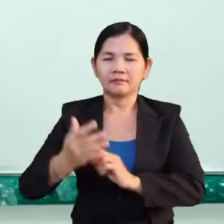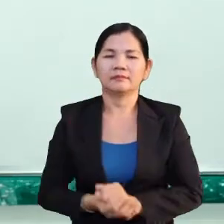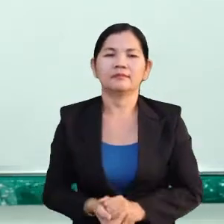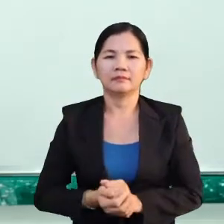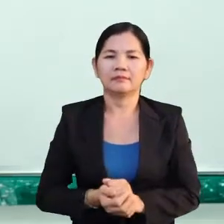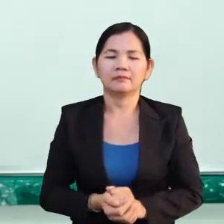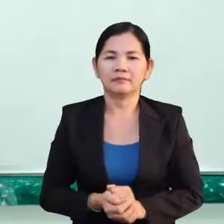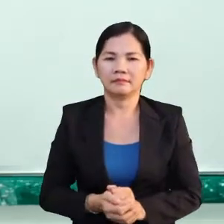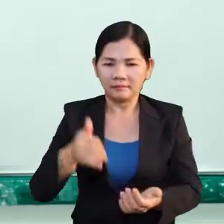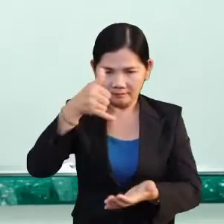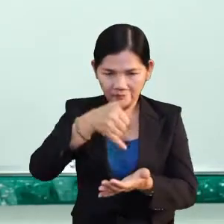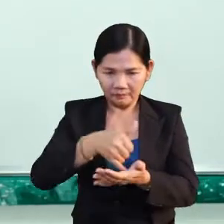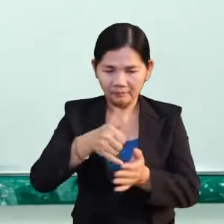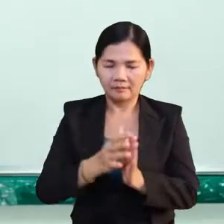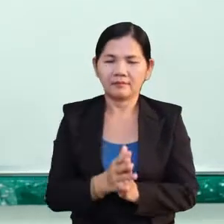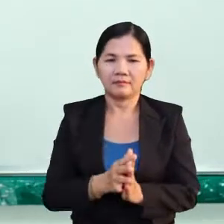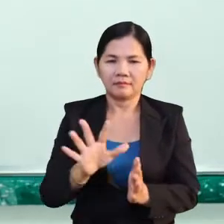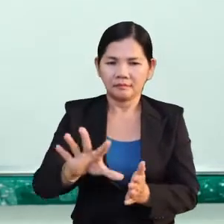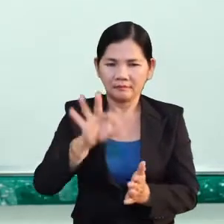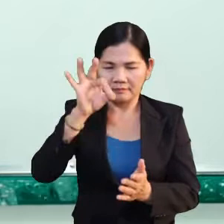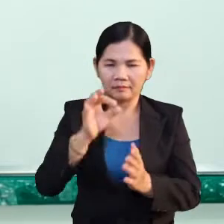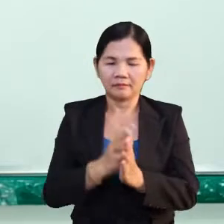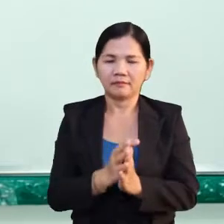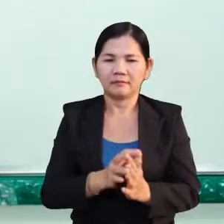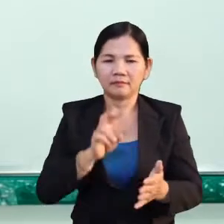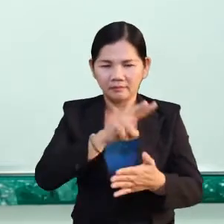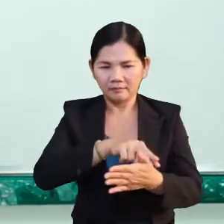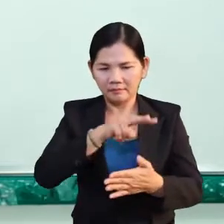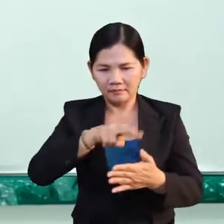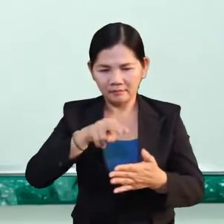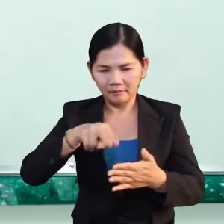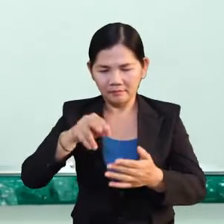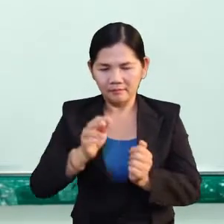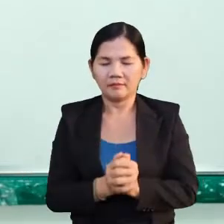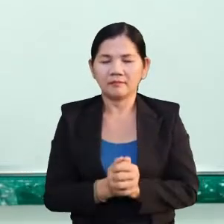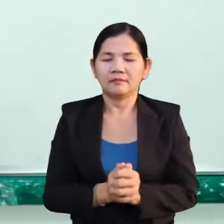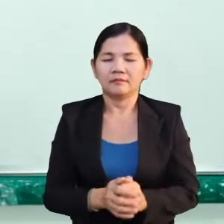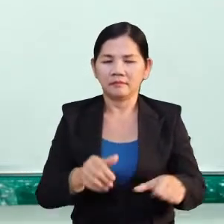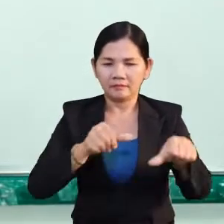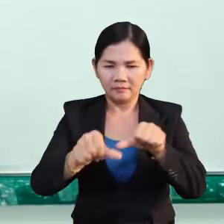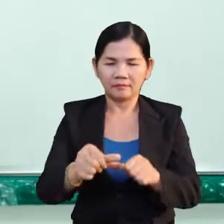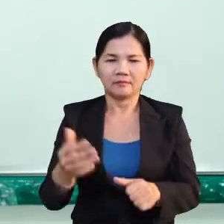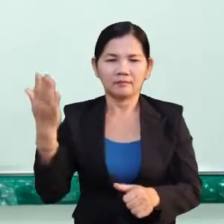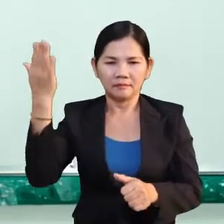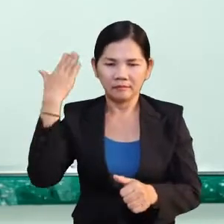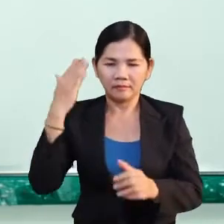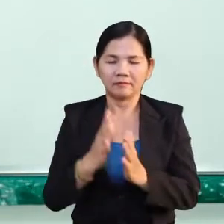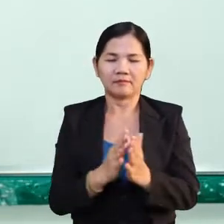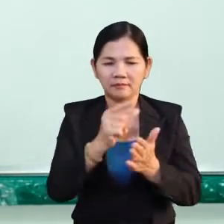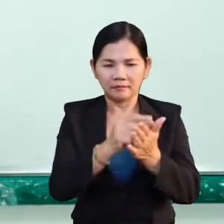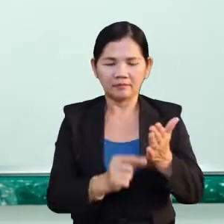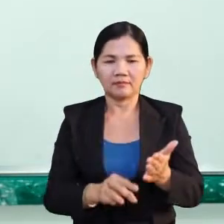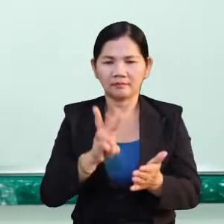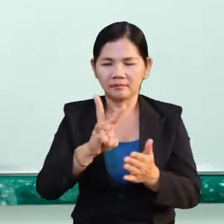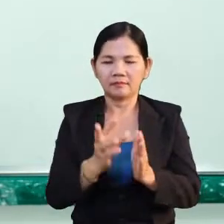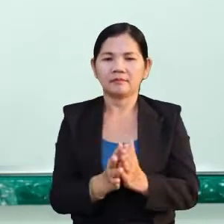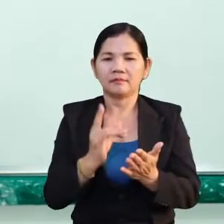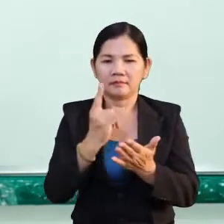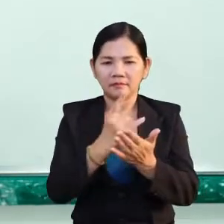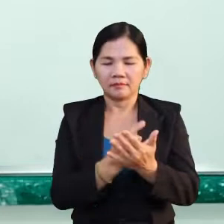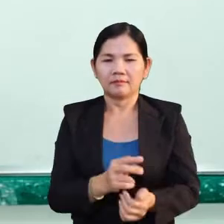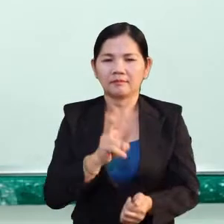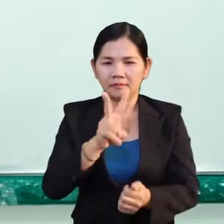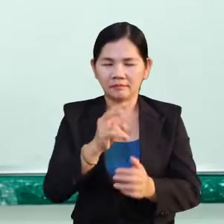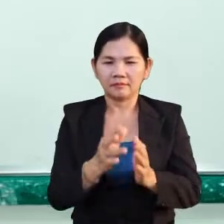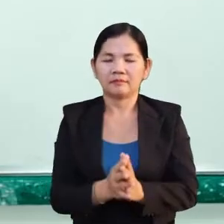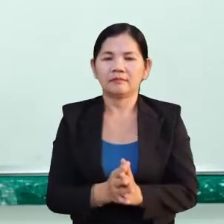preveng thngai ni ning khnyom chre re mok vichea saksa sangkom da rin ban to pi thngai mon keu chimpuk ti 3 merin ti 2 ka